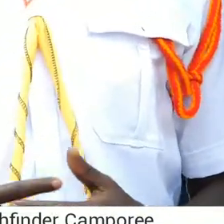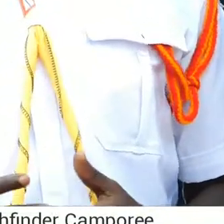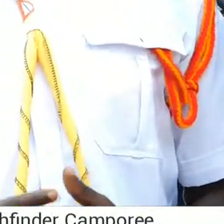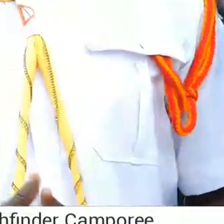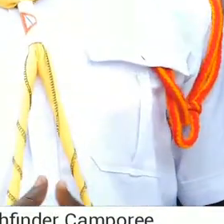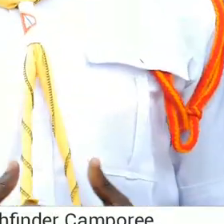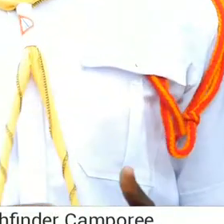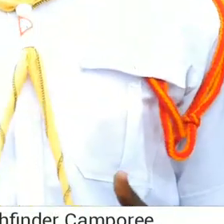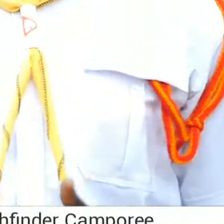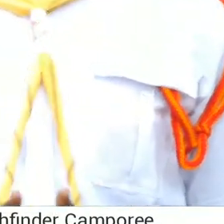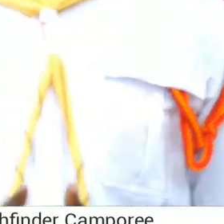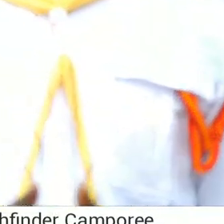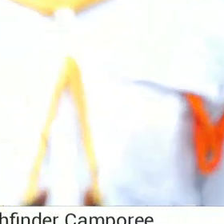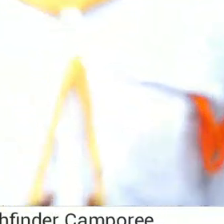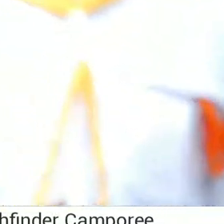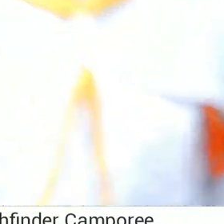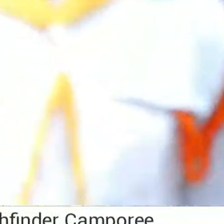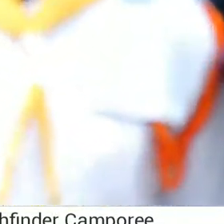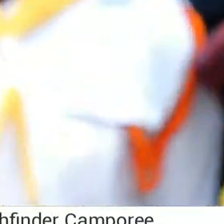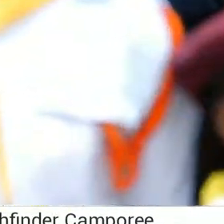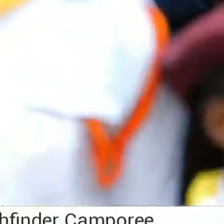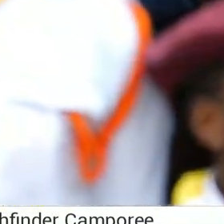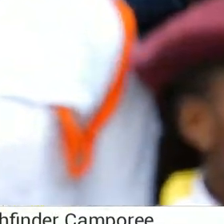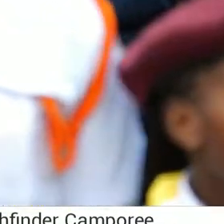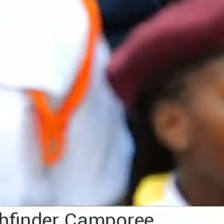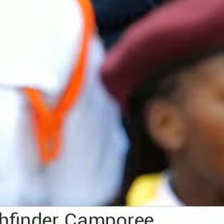Uanguka chini wakati wowote kama jani